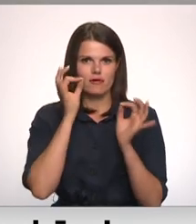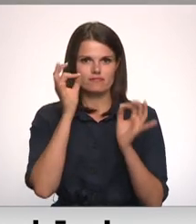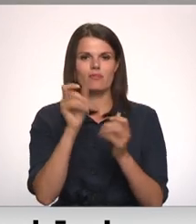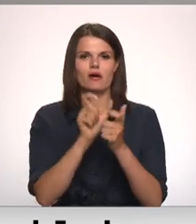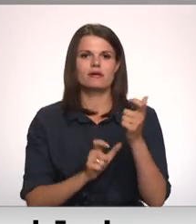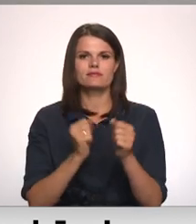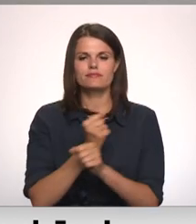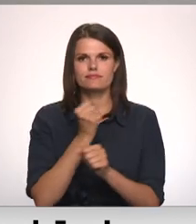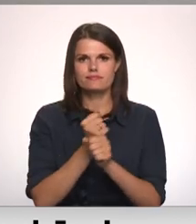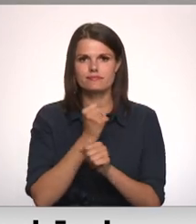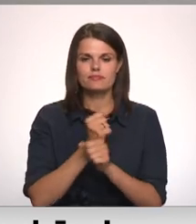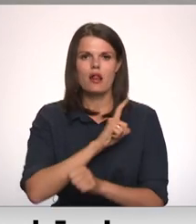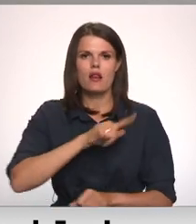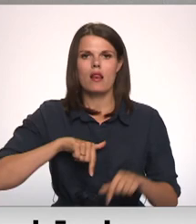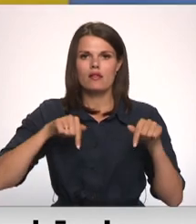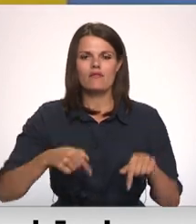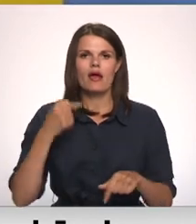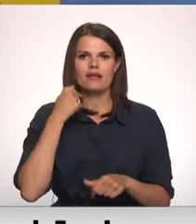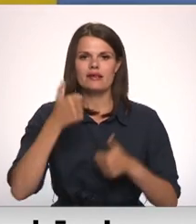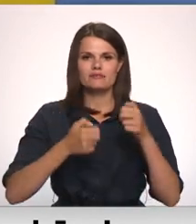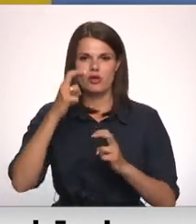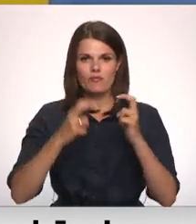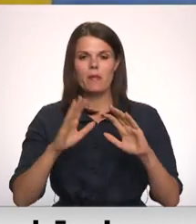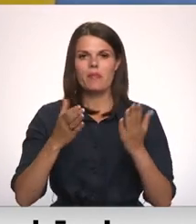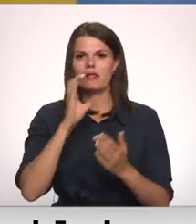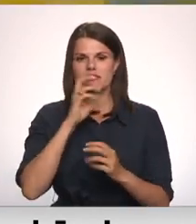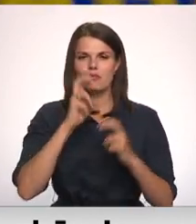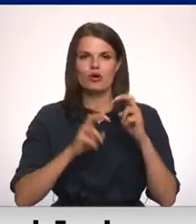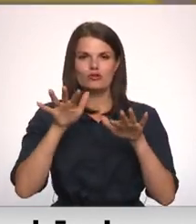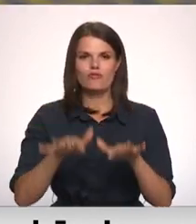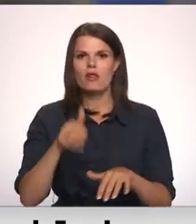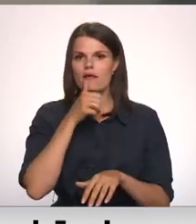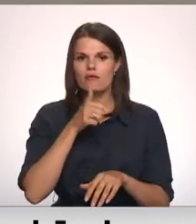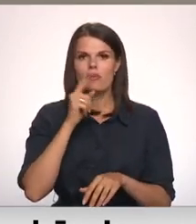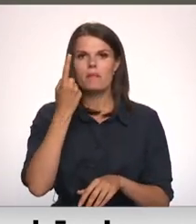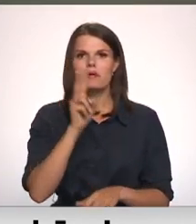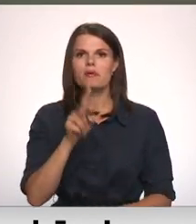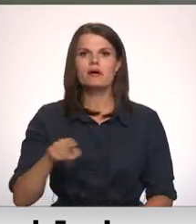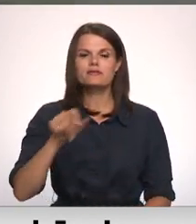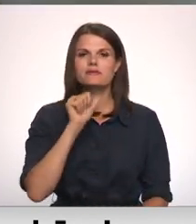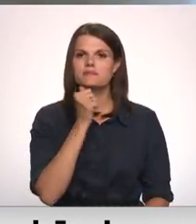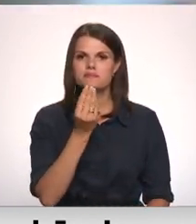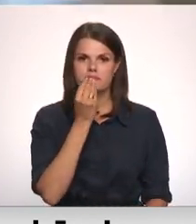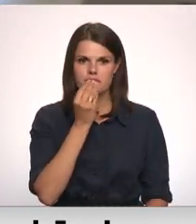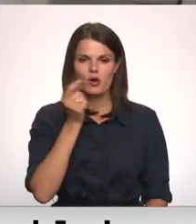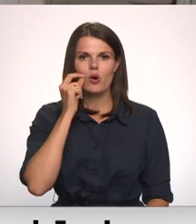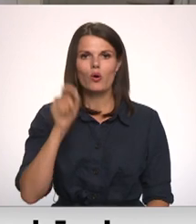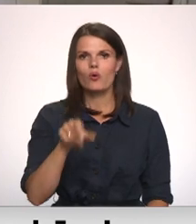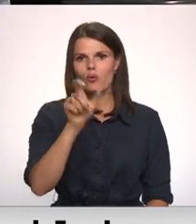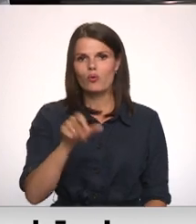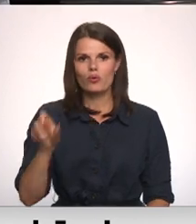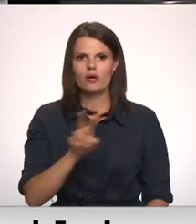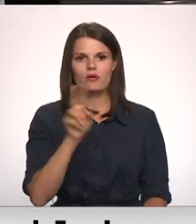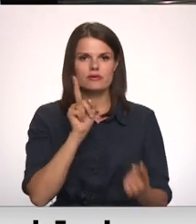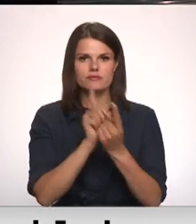Latvijā Rīgas piena kombinātā, bet pats saldējums ražots Igaunijā. Pirmie, kas degustē jauno krējumu saldējumu, ir Ukraiņi, kuri